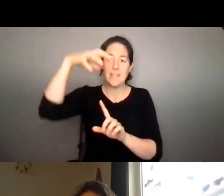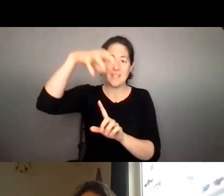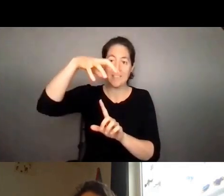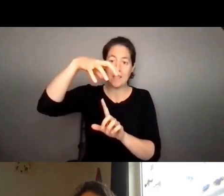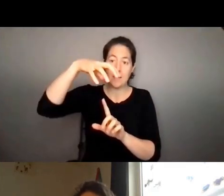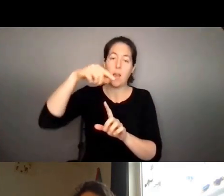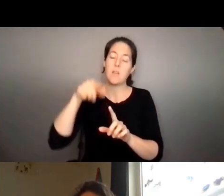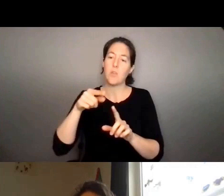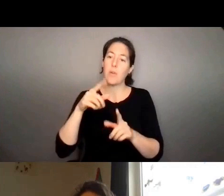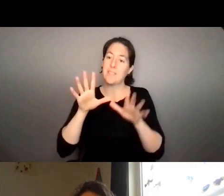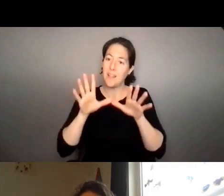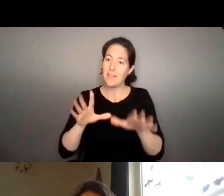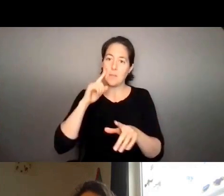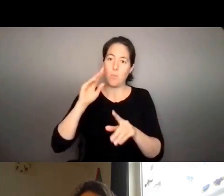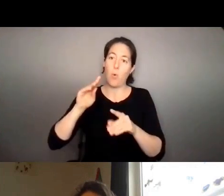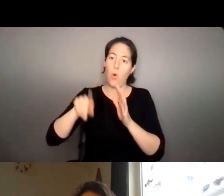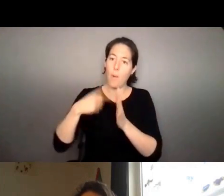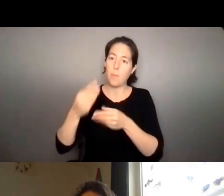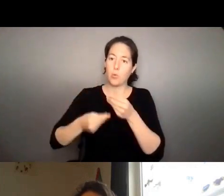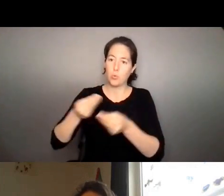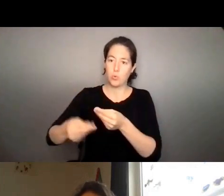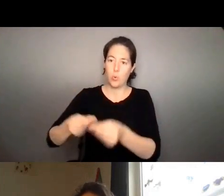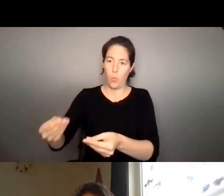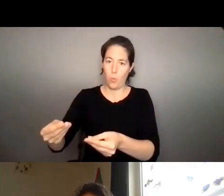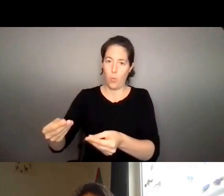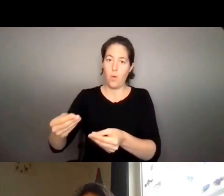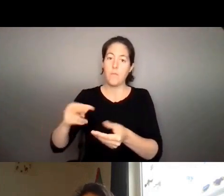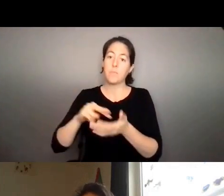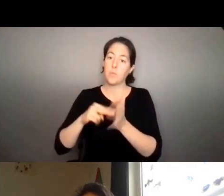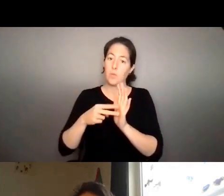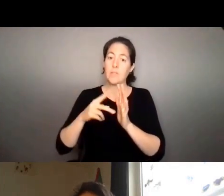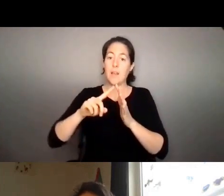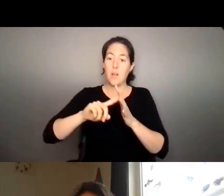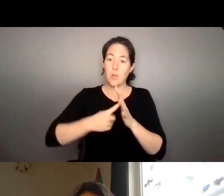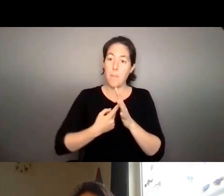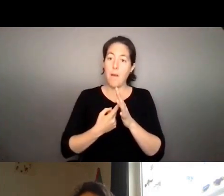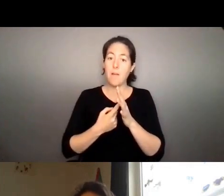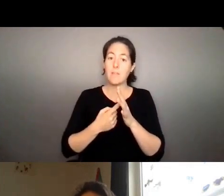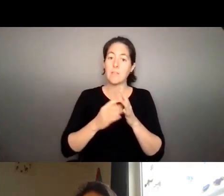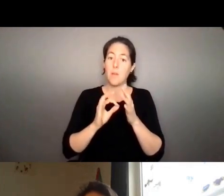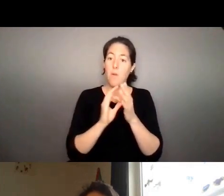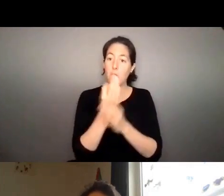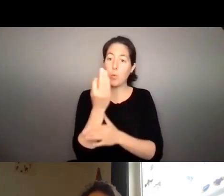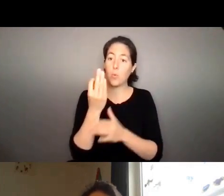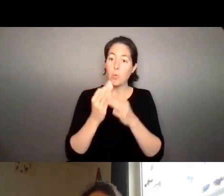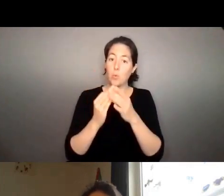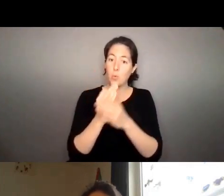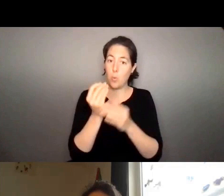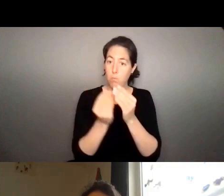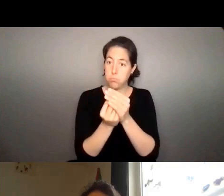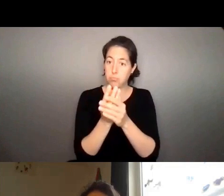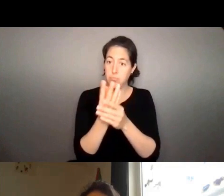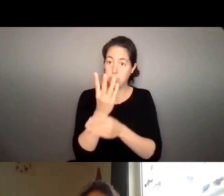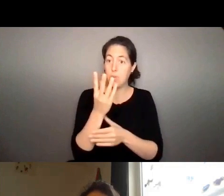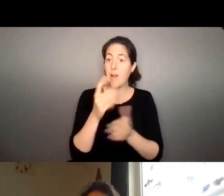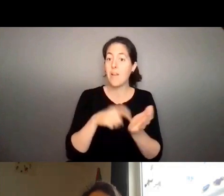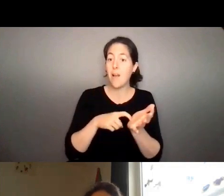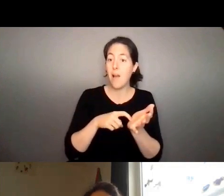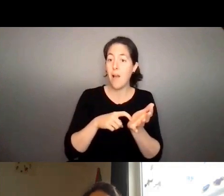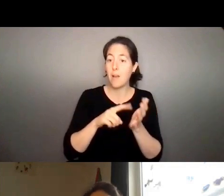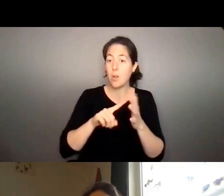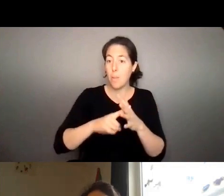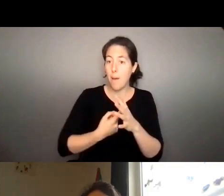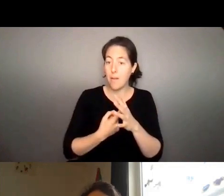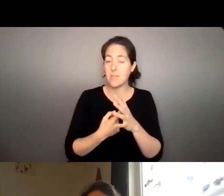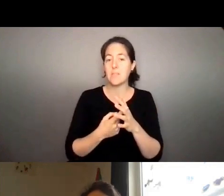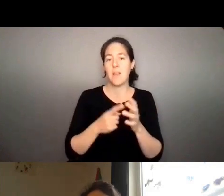de reproduction de l'organisme. Donc, il va entamer cette fructification-là, soit lorsque, on